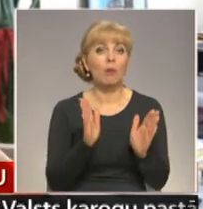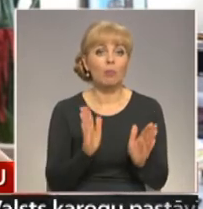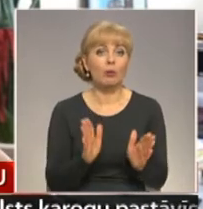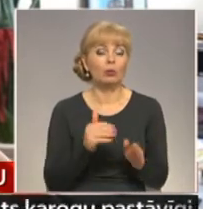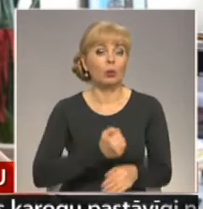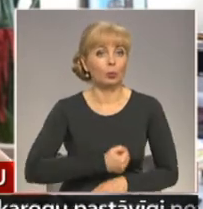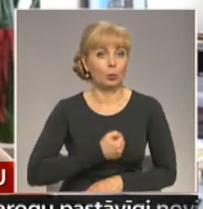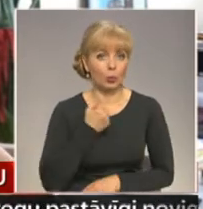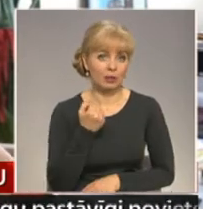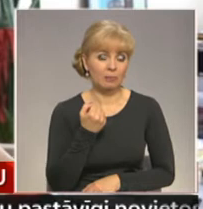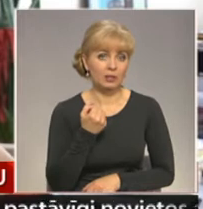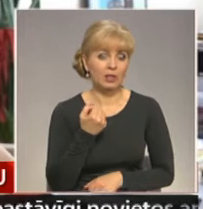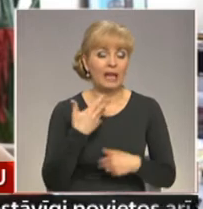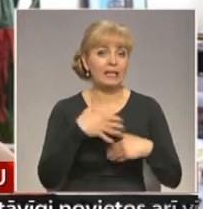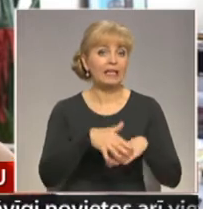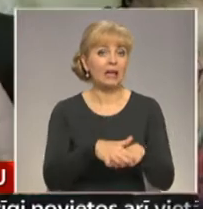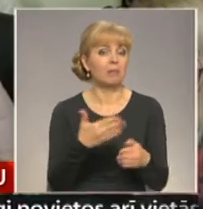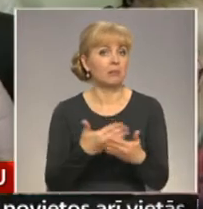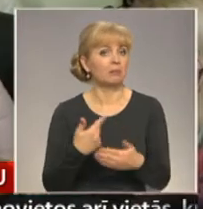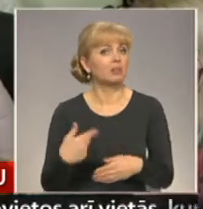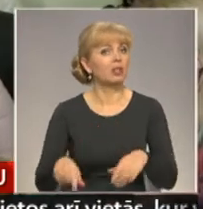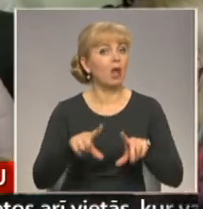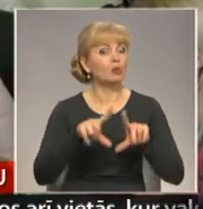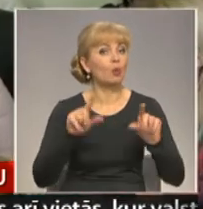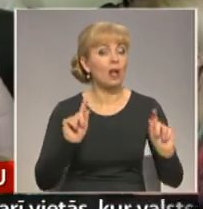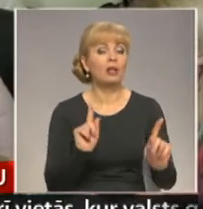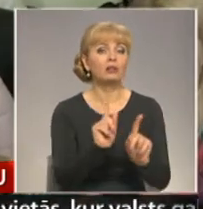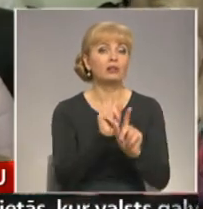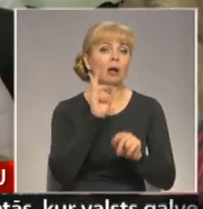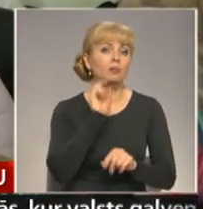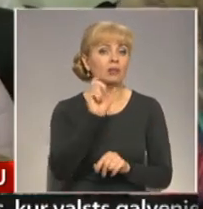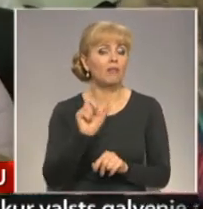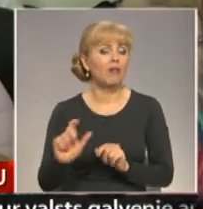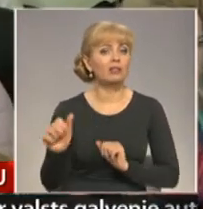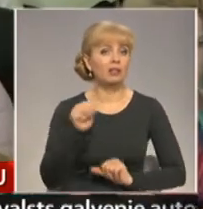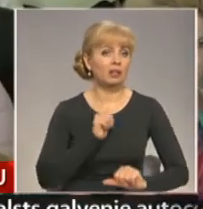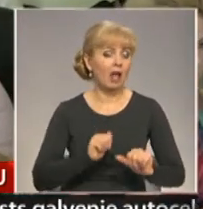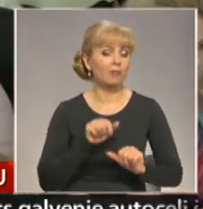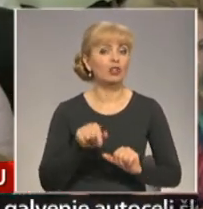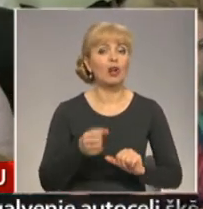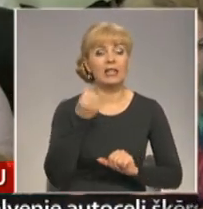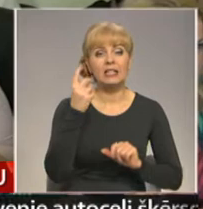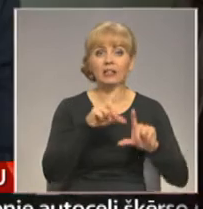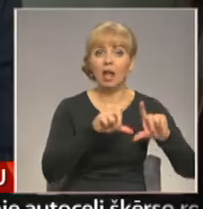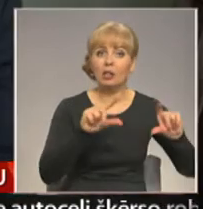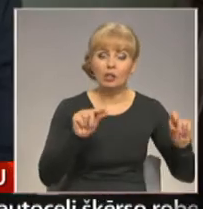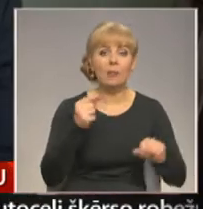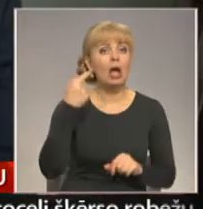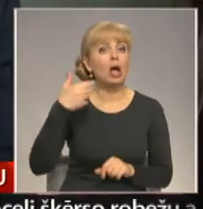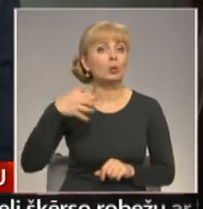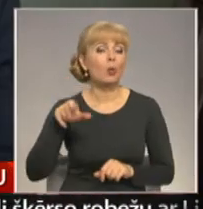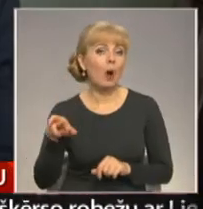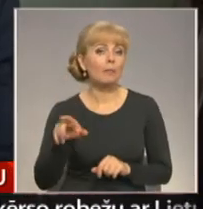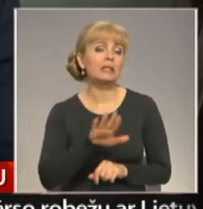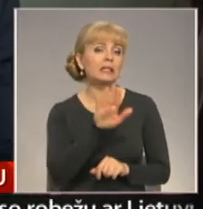liels grūtības integrēties citā skolā. Sastopoties ar vecāku neapmierinātību arī šajā izglītības iestādē, jautājums no domas sēdes dienas